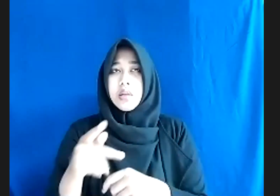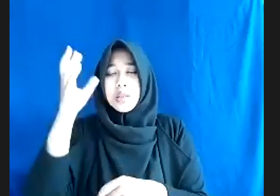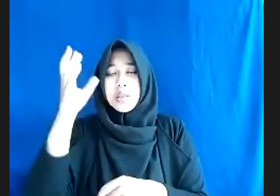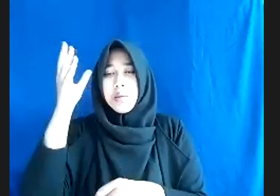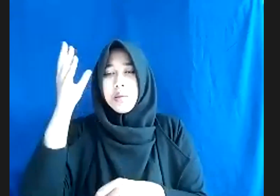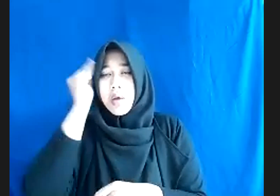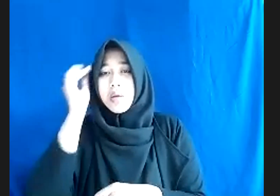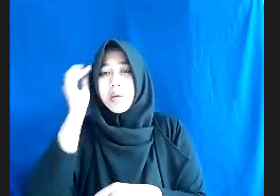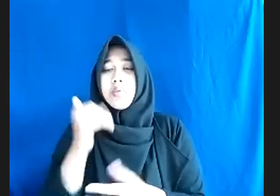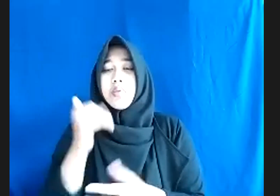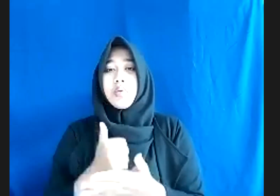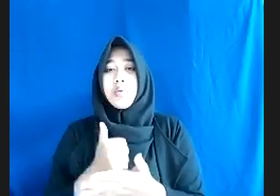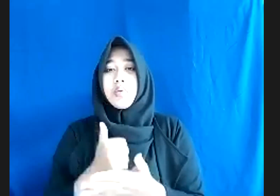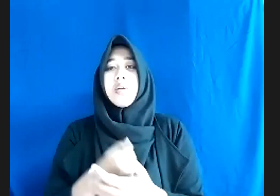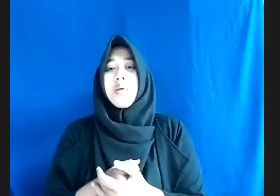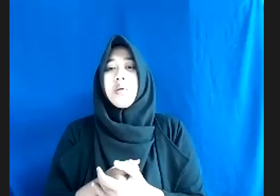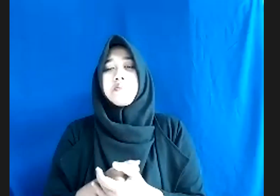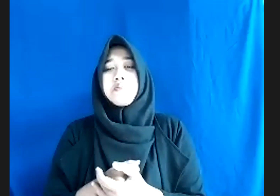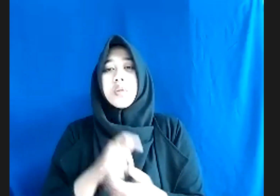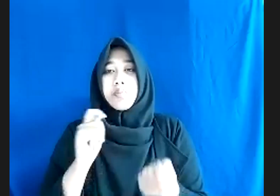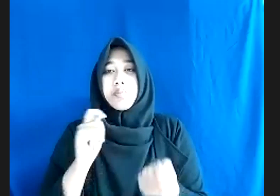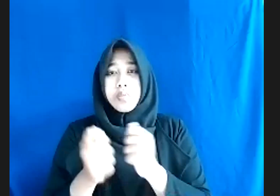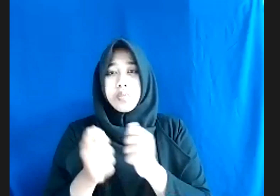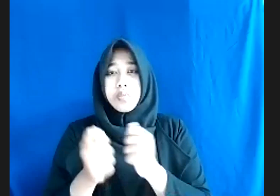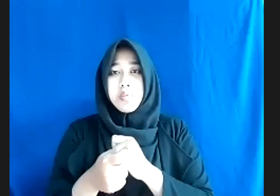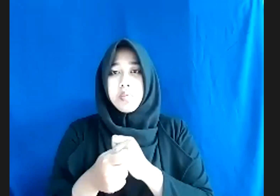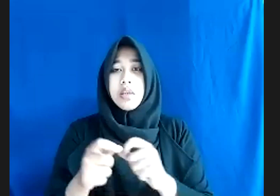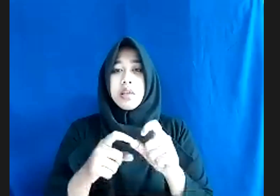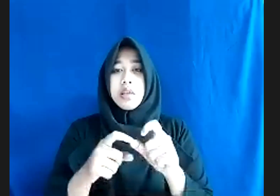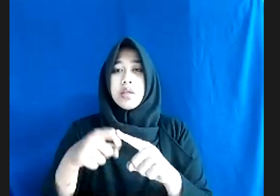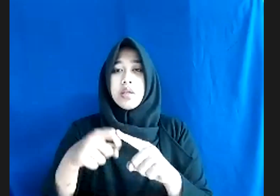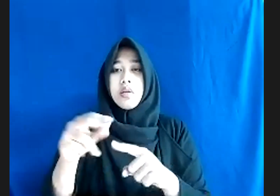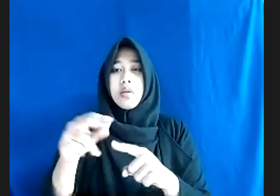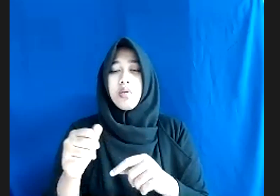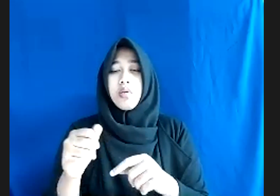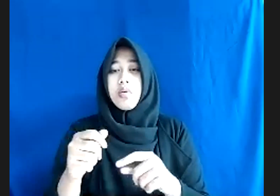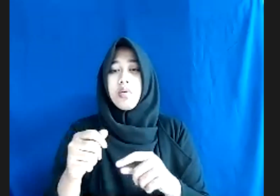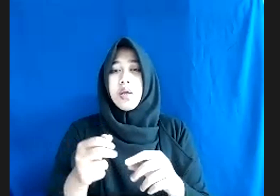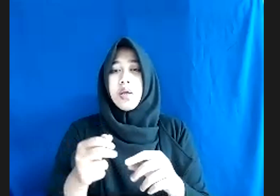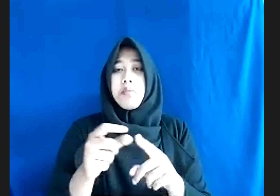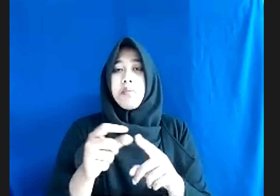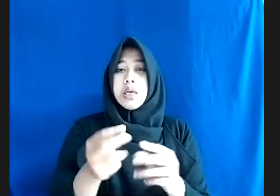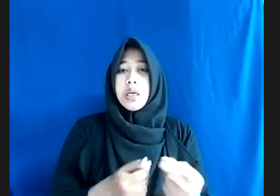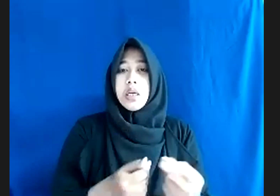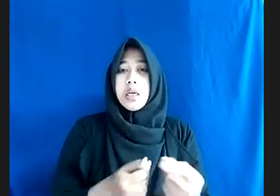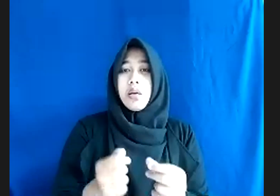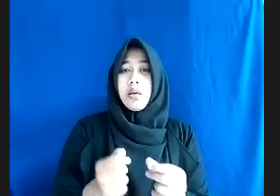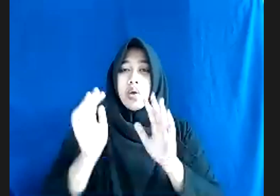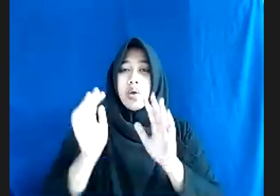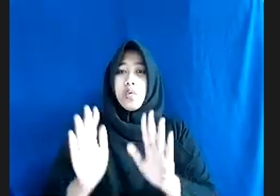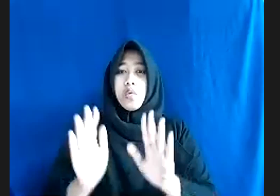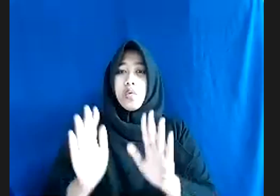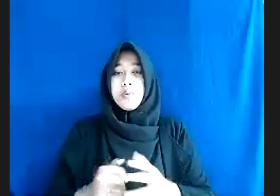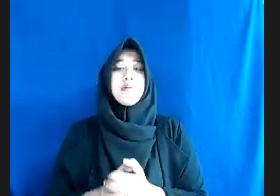perubahan di sektor perdagangan sangat luar biasa. Nah, tetapi tidak bisa dengan memfasilitasi